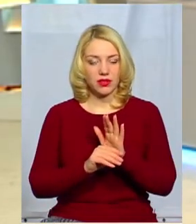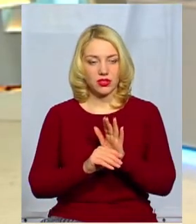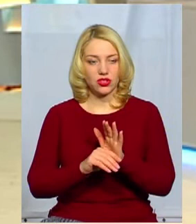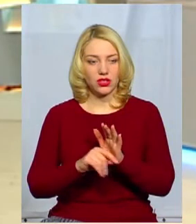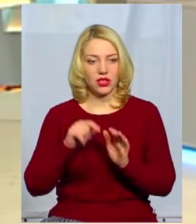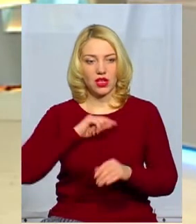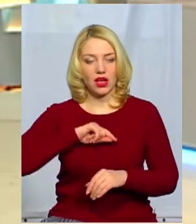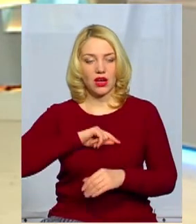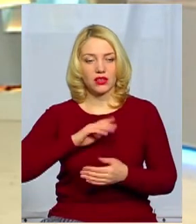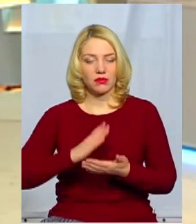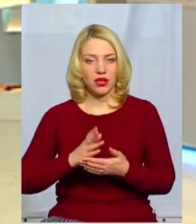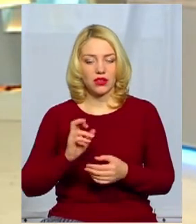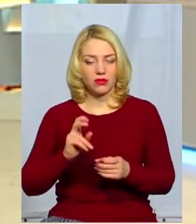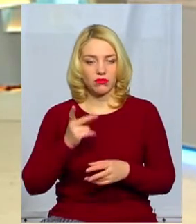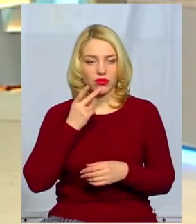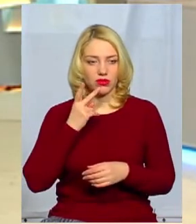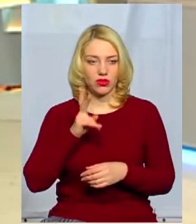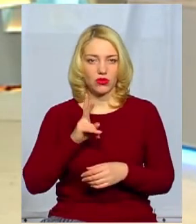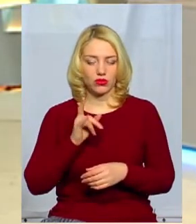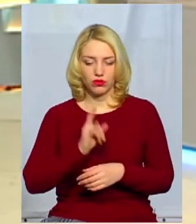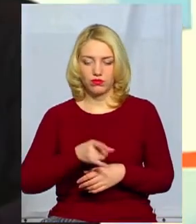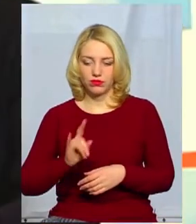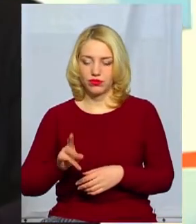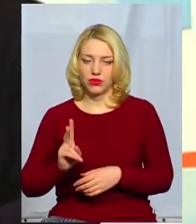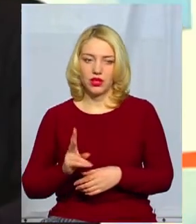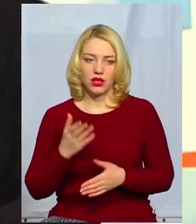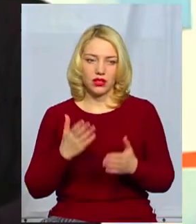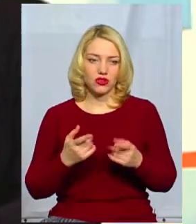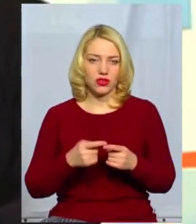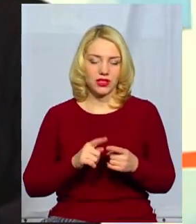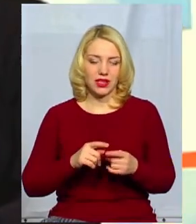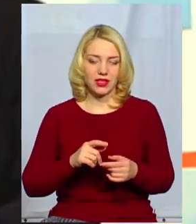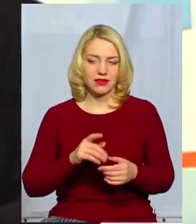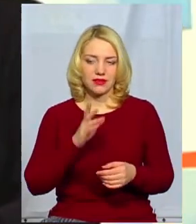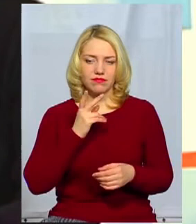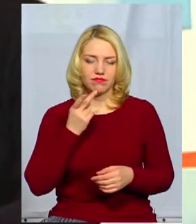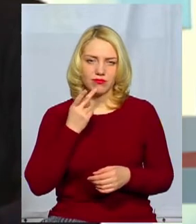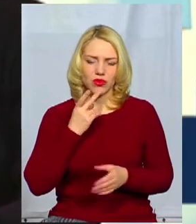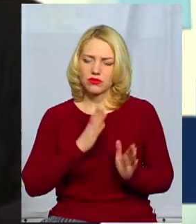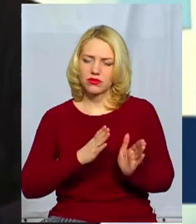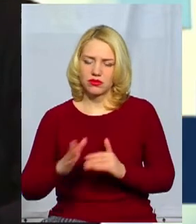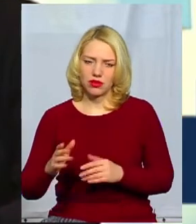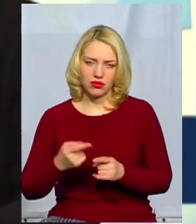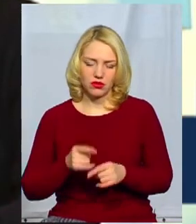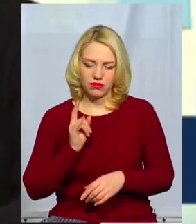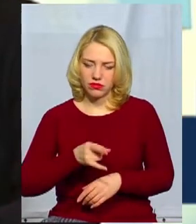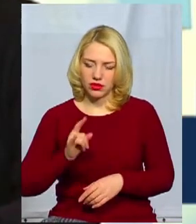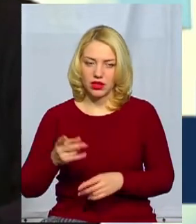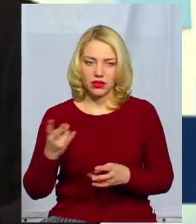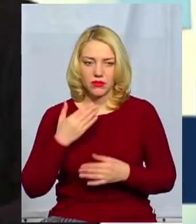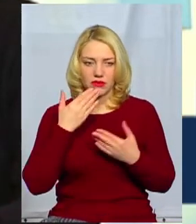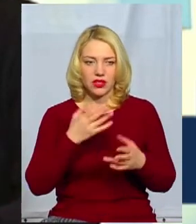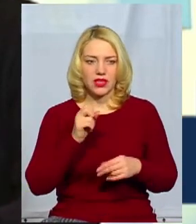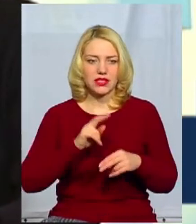систематичний характер має, то, що постійно стоять. Якщо систематичний характер, то це вже потрібно звертатися до забудовника і